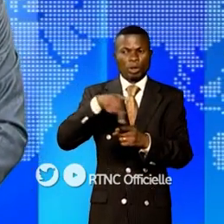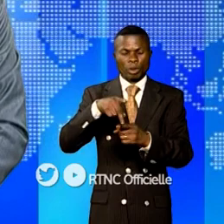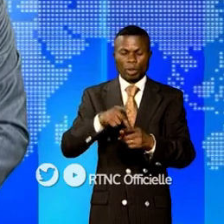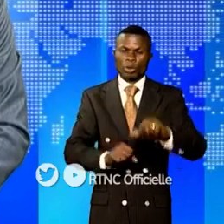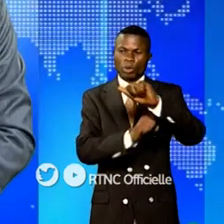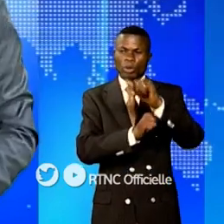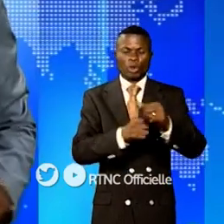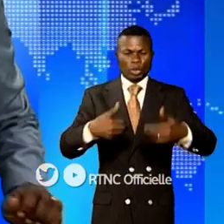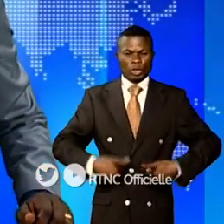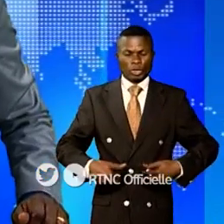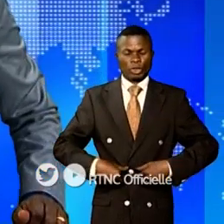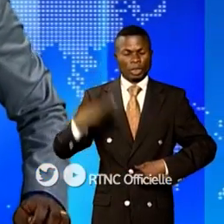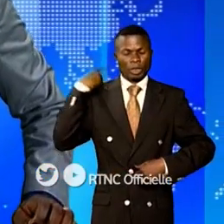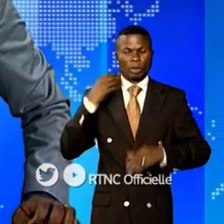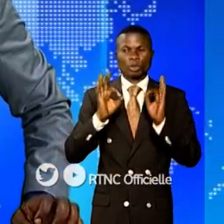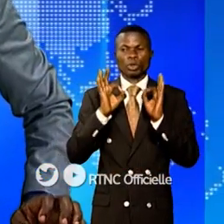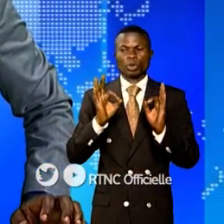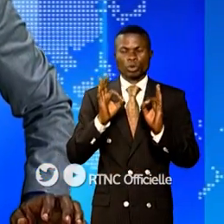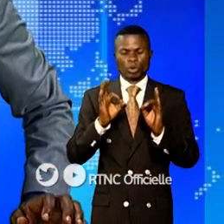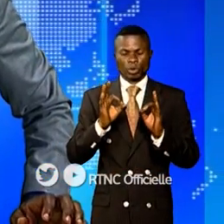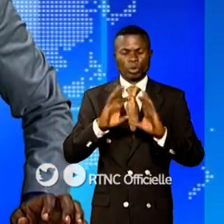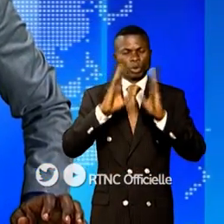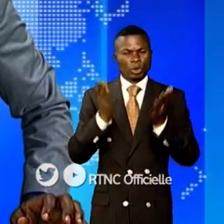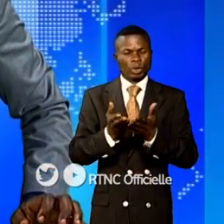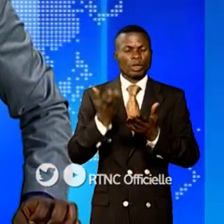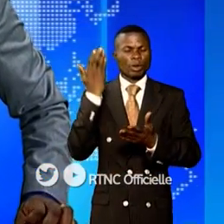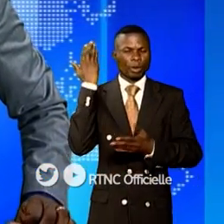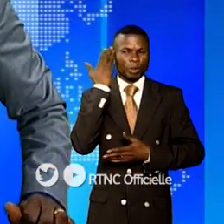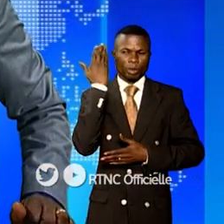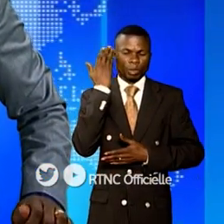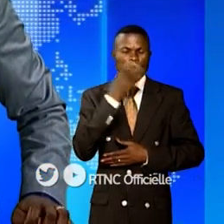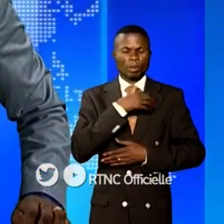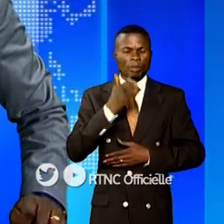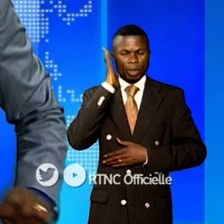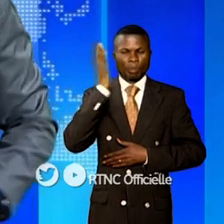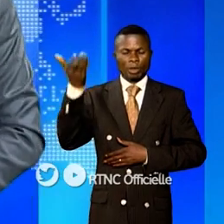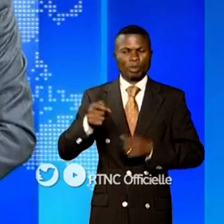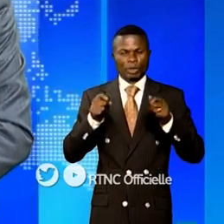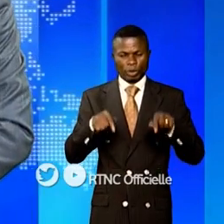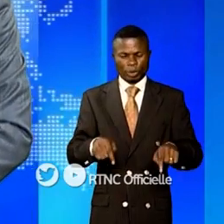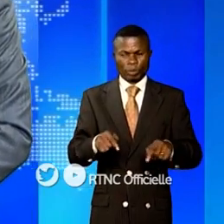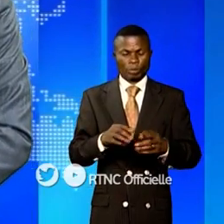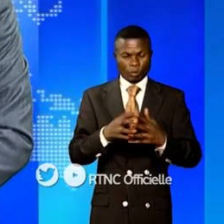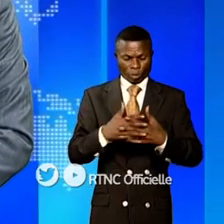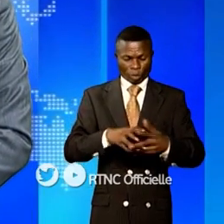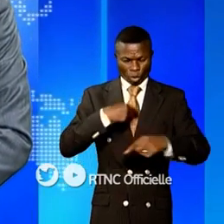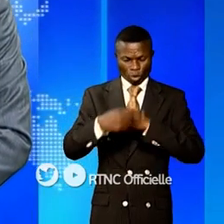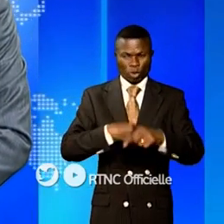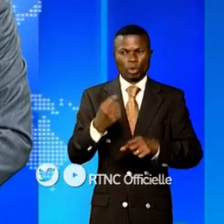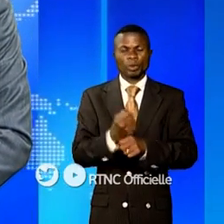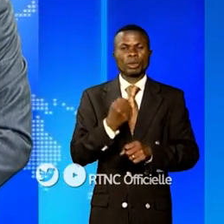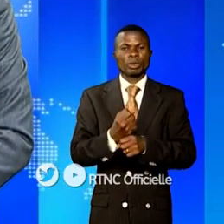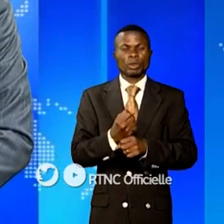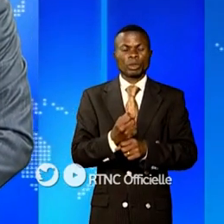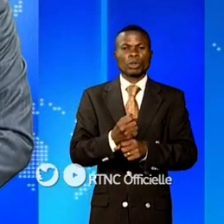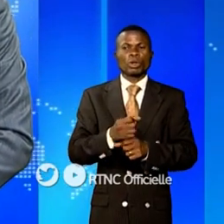par deux plus jeunes députés nationaux. À toutes et à tous, bienvenue à ce téléjournal. La machine est en marche pour